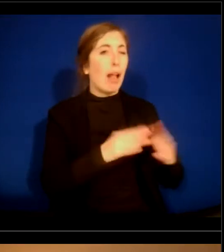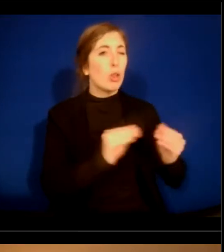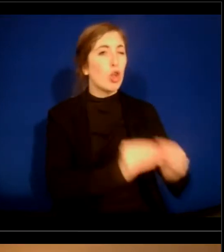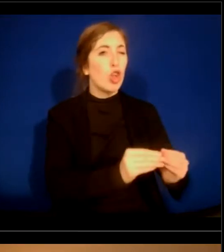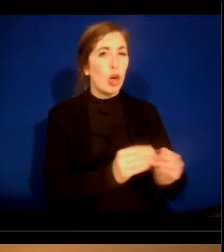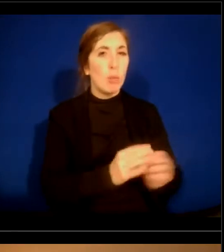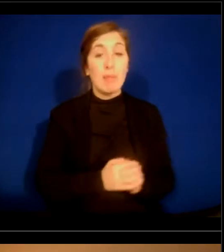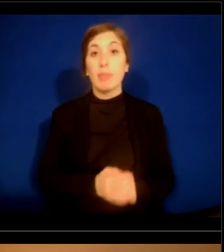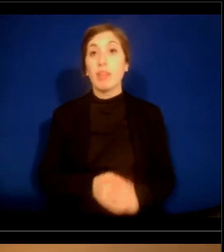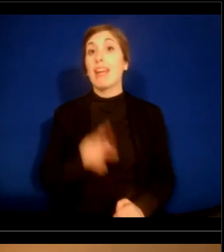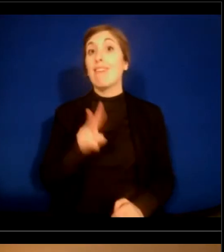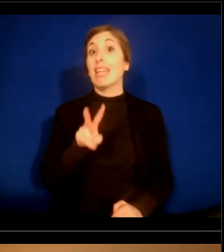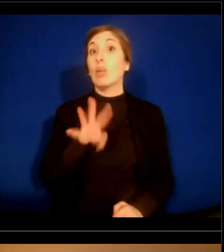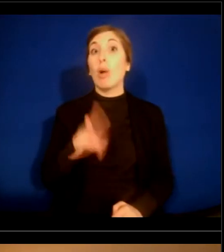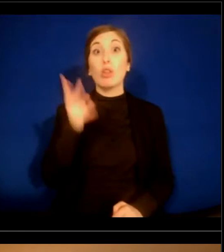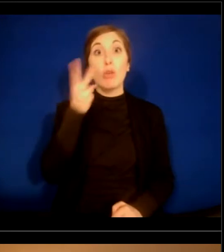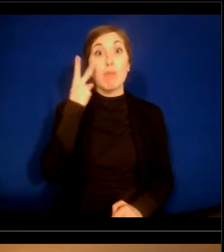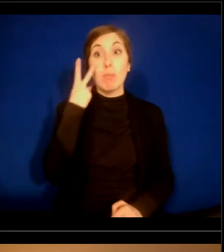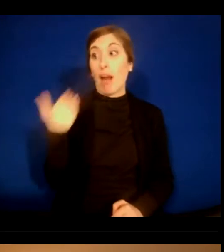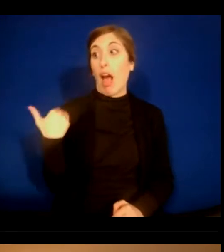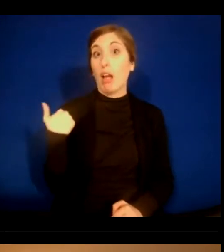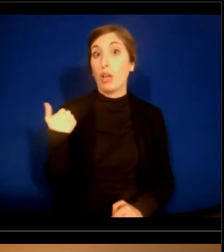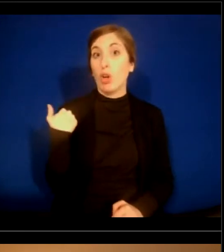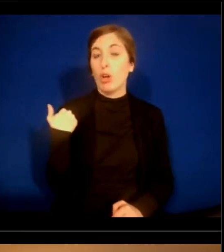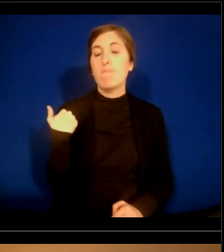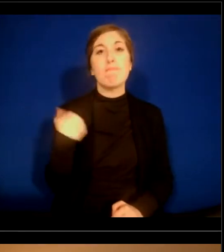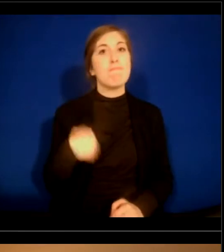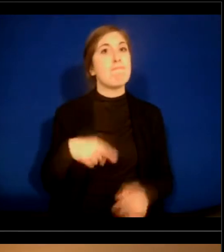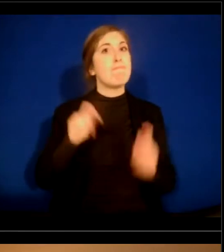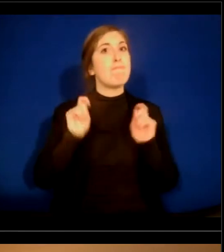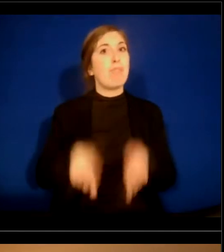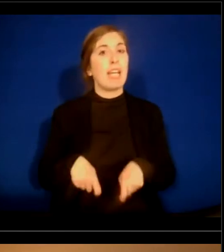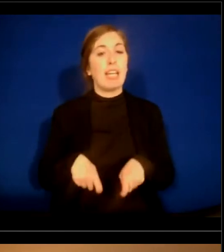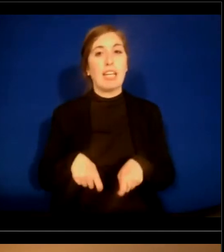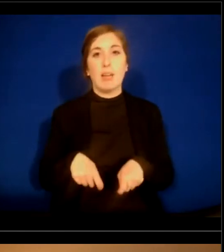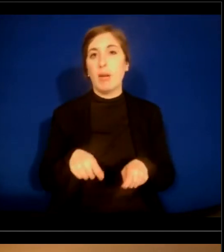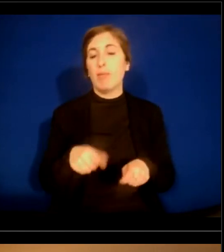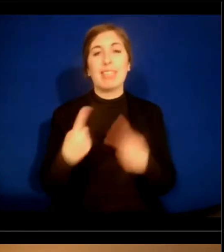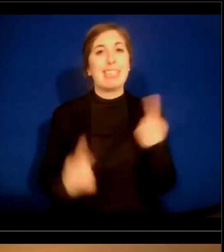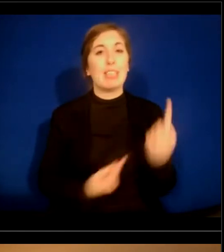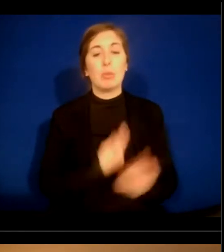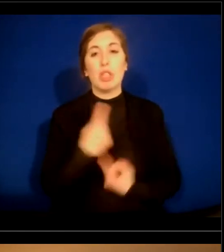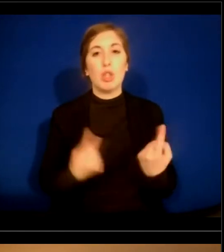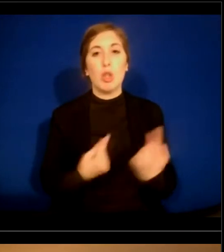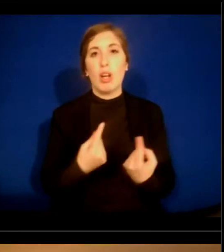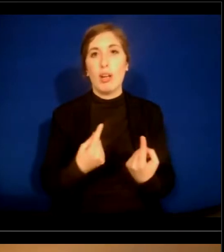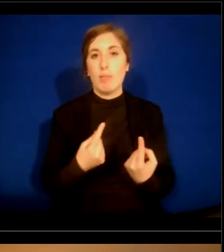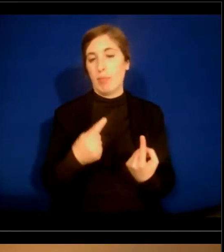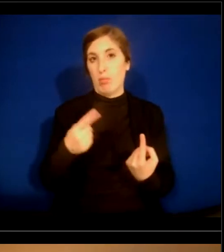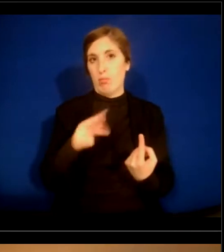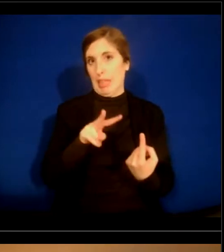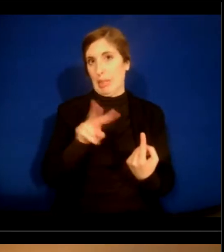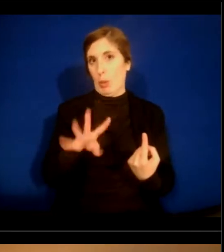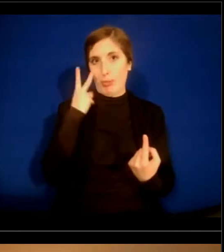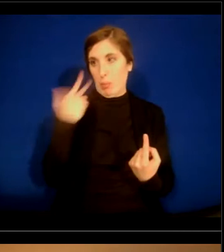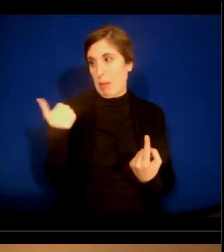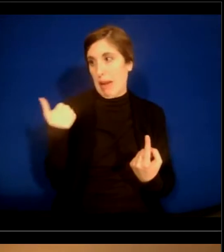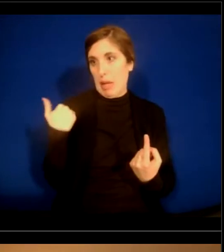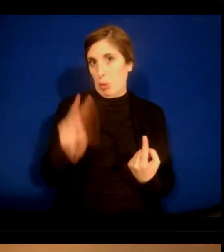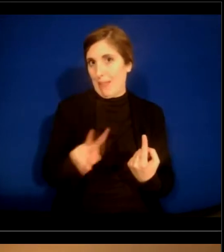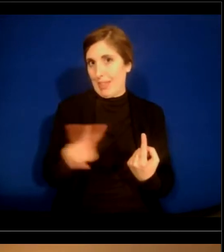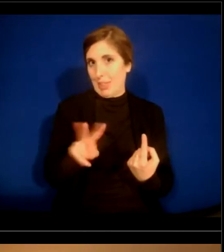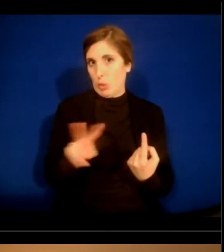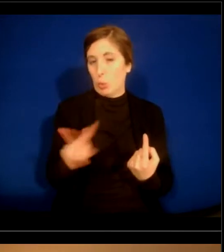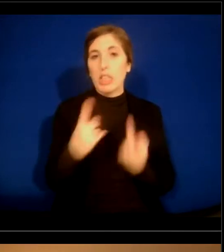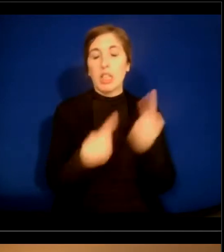di febbraio con una situazione, parlo del 24 di febbraio adesso 2022, assolutamente inimmaginabile, per